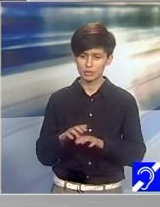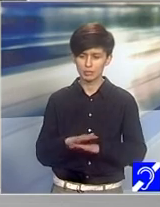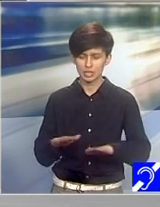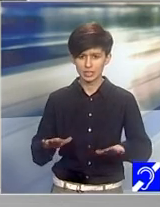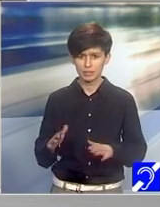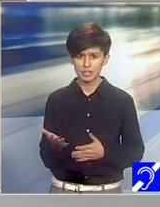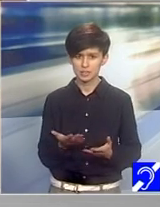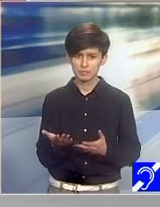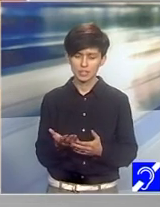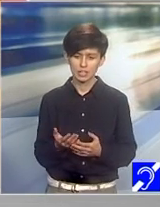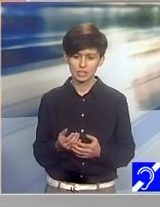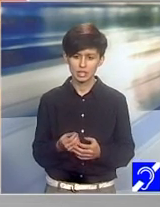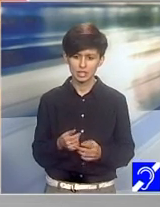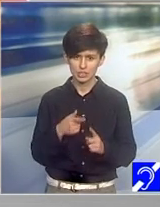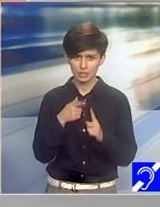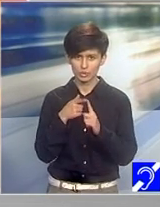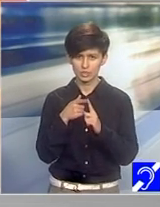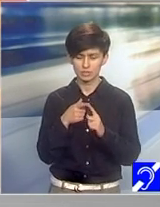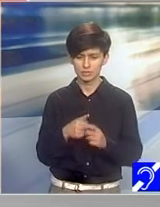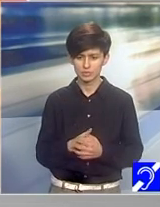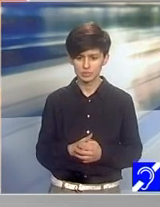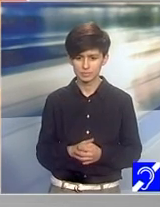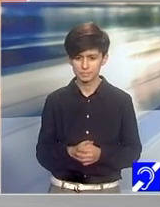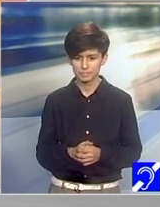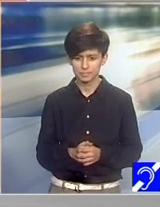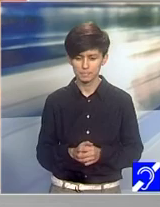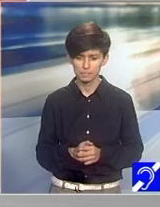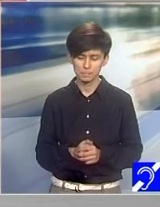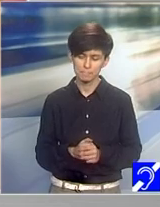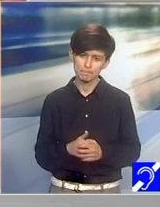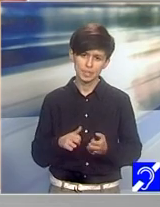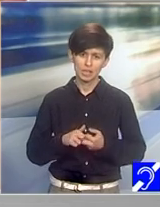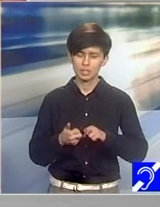care au ridicat... dezvoltate, teme principale. E adevărat că